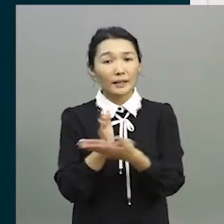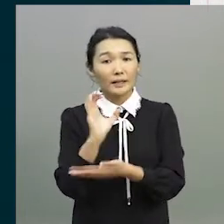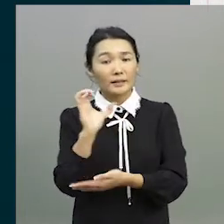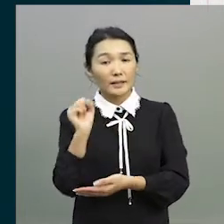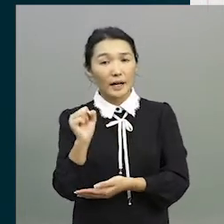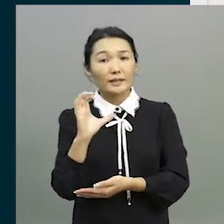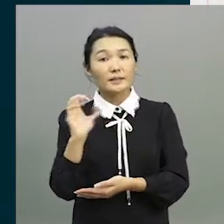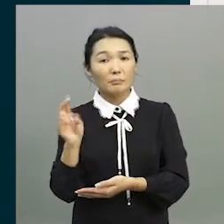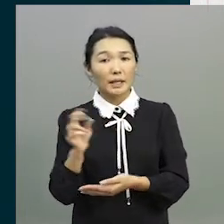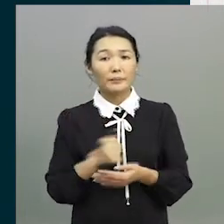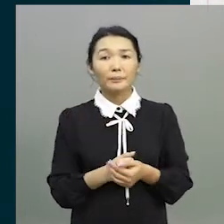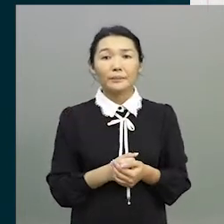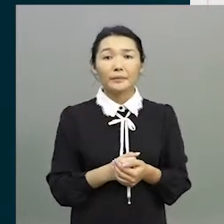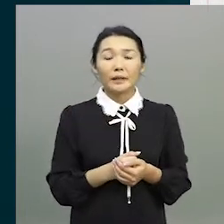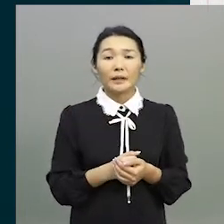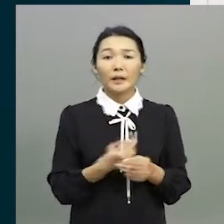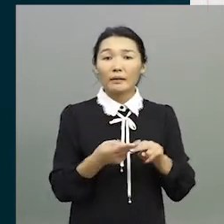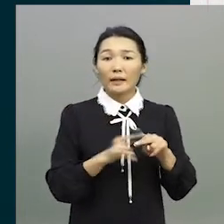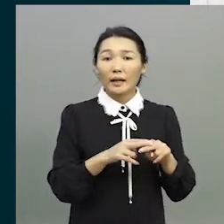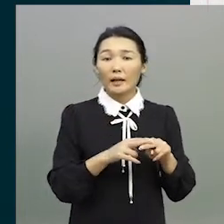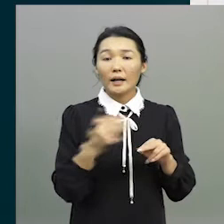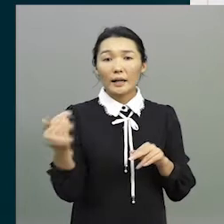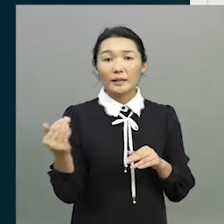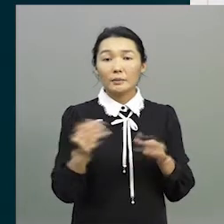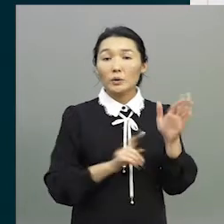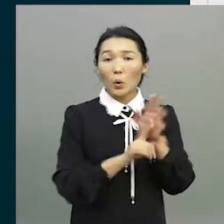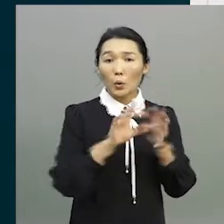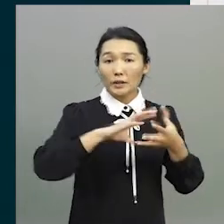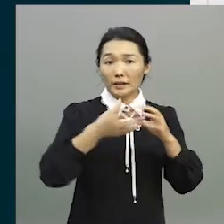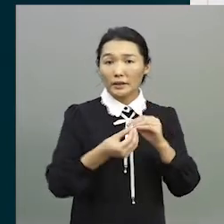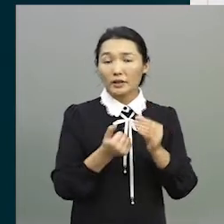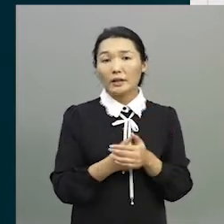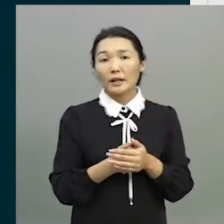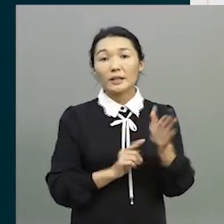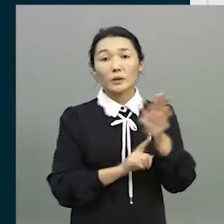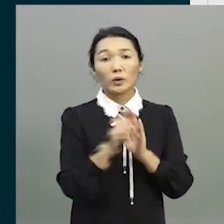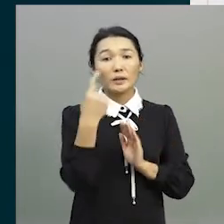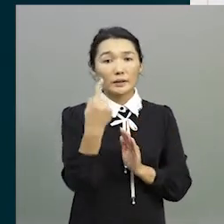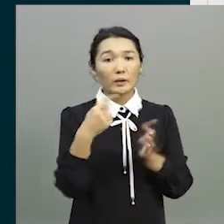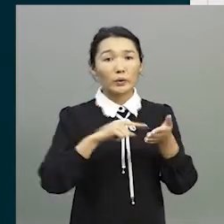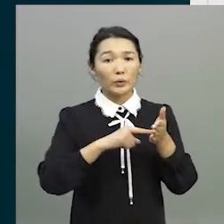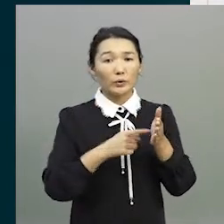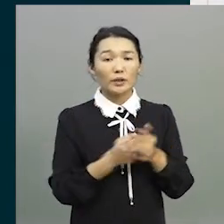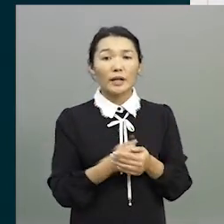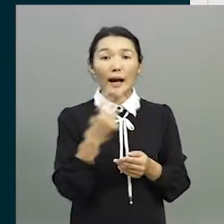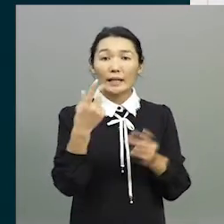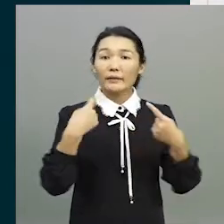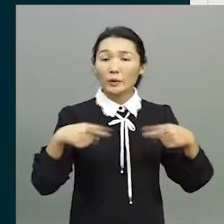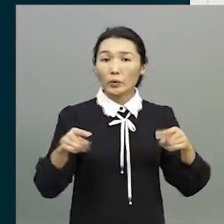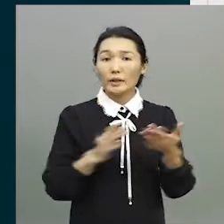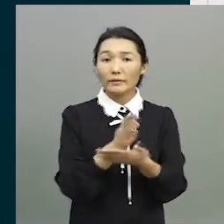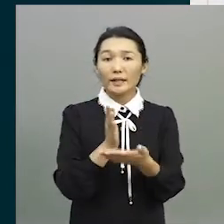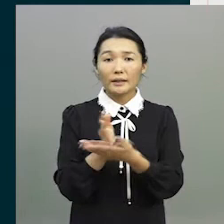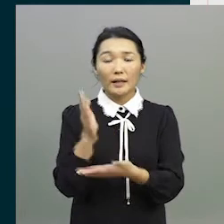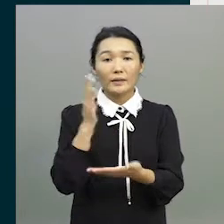и cb так как они имеют общее начало то соответственно и исходят из одной точки а два других вектора являются